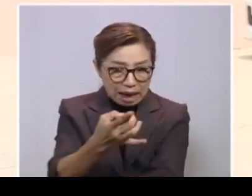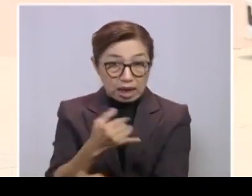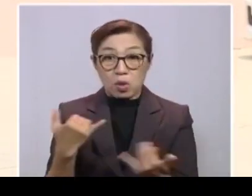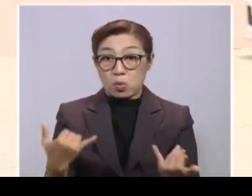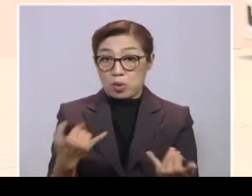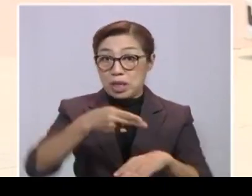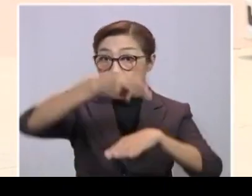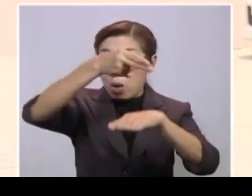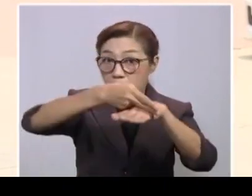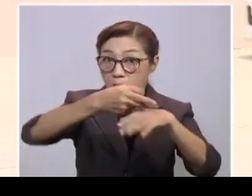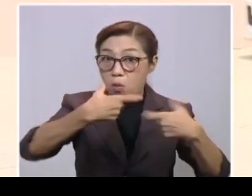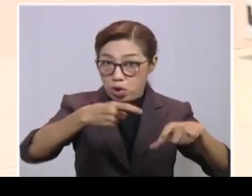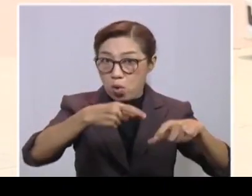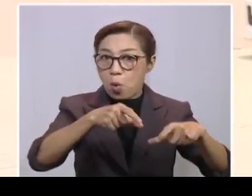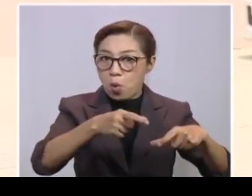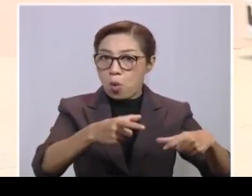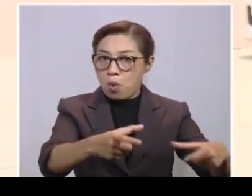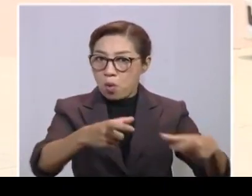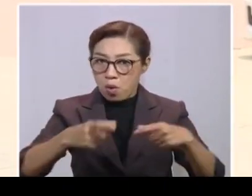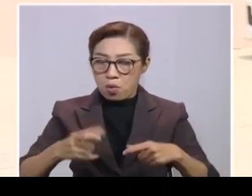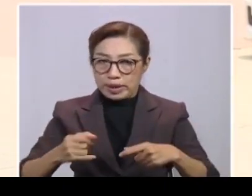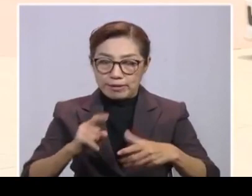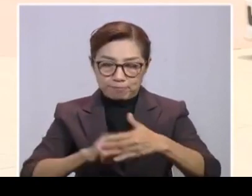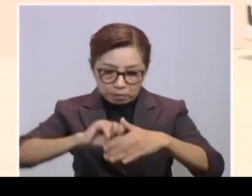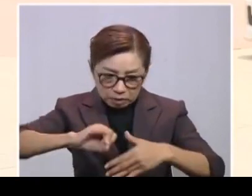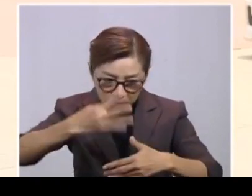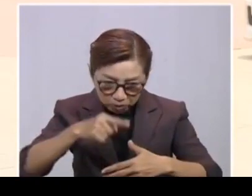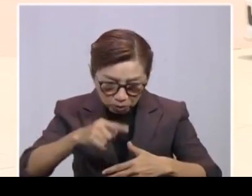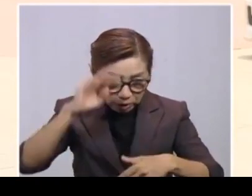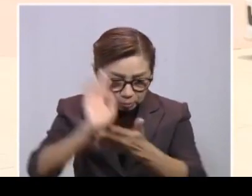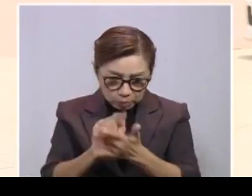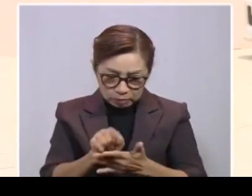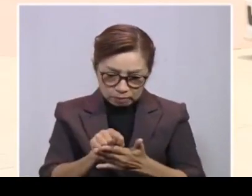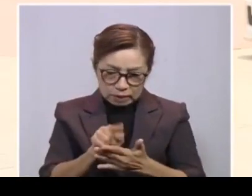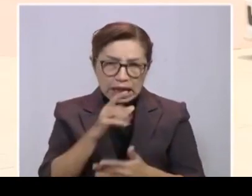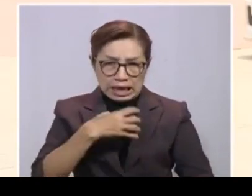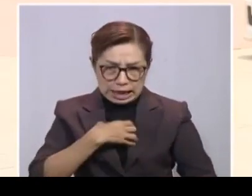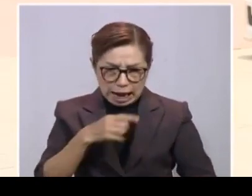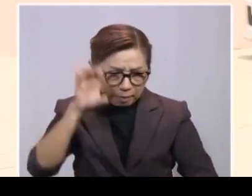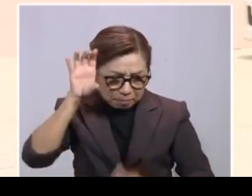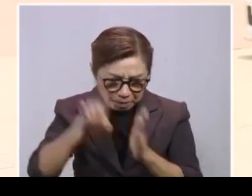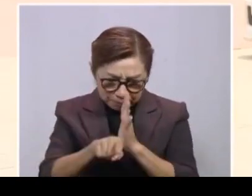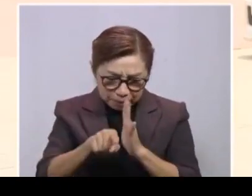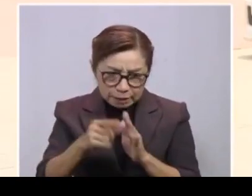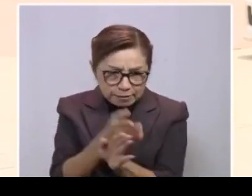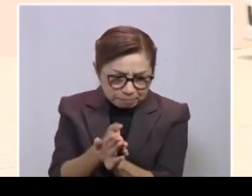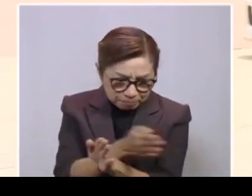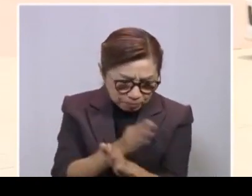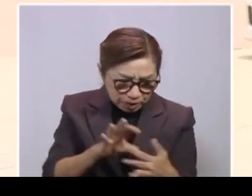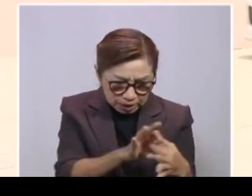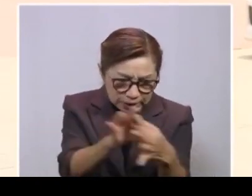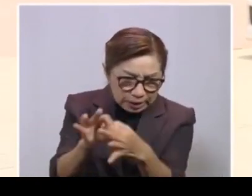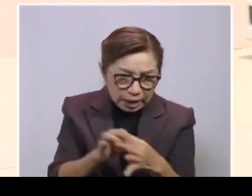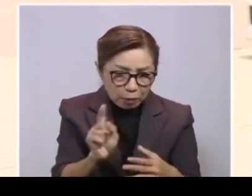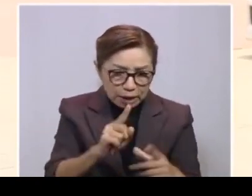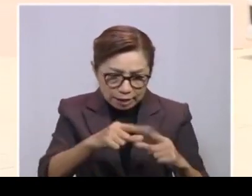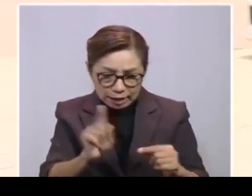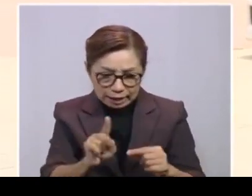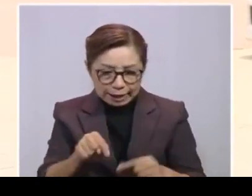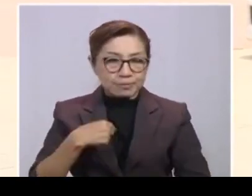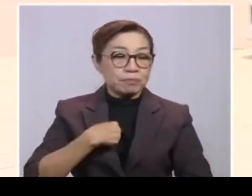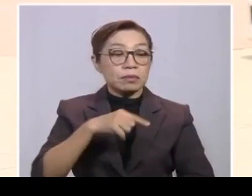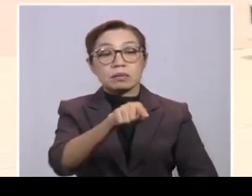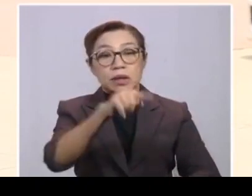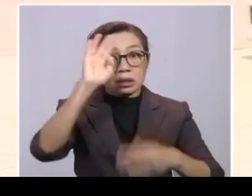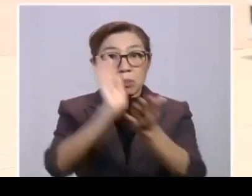จรปิดมาเมื่อได้ภาพมาแล้วเนี่ยนะฮะเห็นแต่ภาพตำรวจต้องการความเชื่อมโยงต้องการเหตุการณ์ที่เกิดขึ้นจึงมีการเรียก